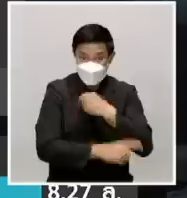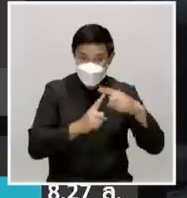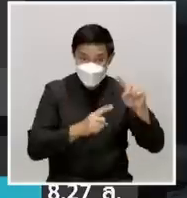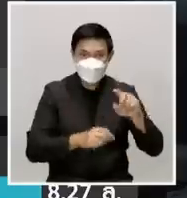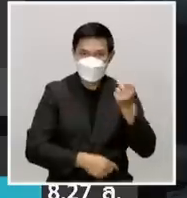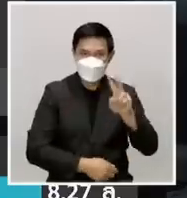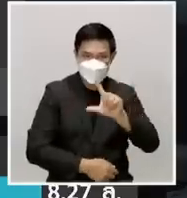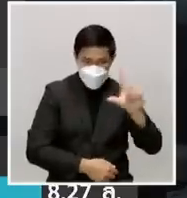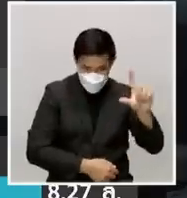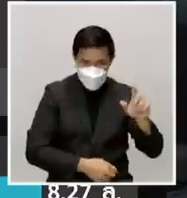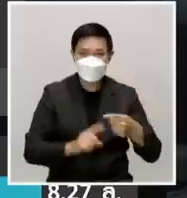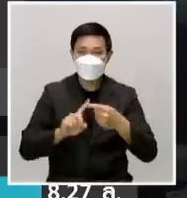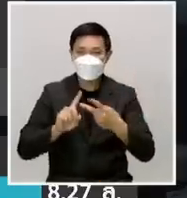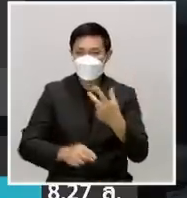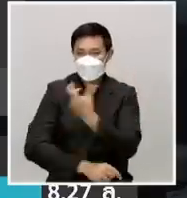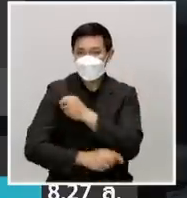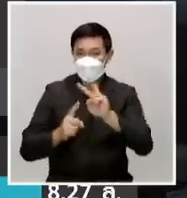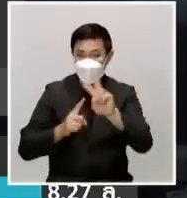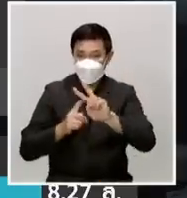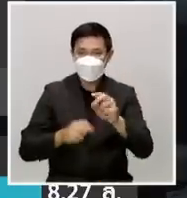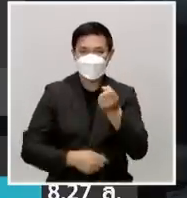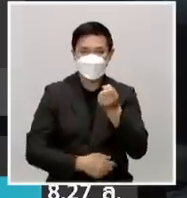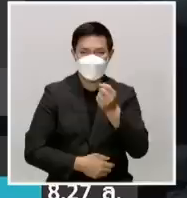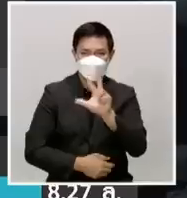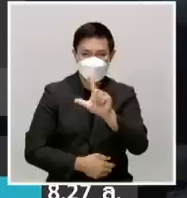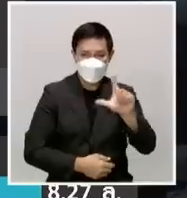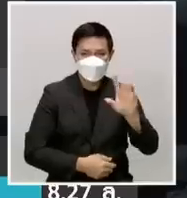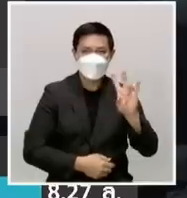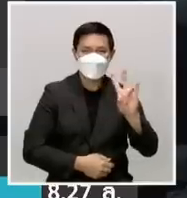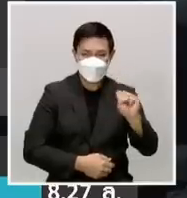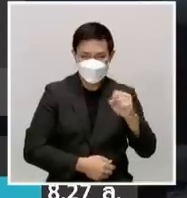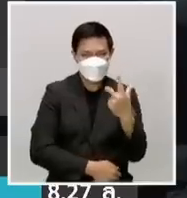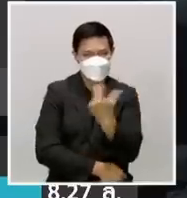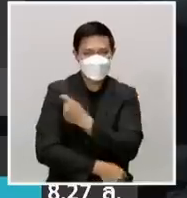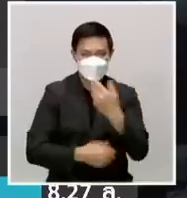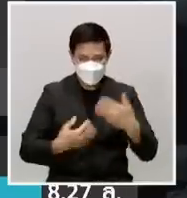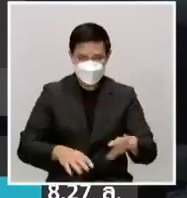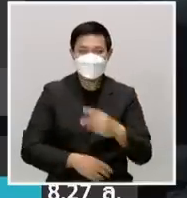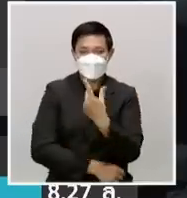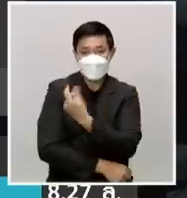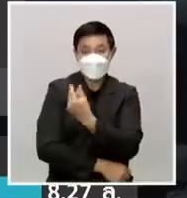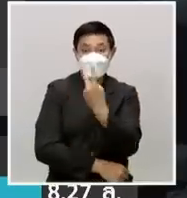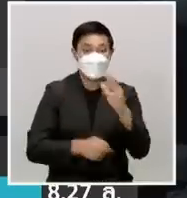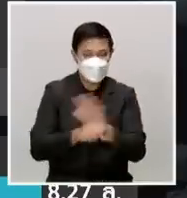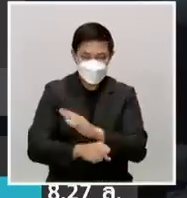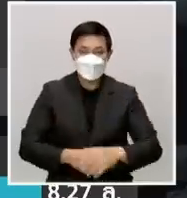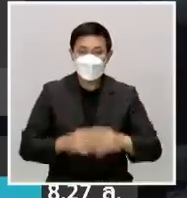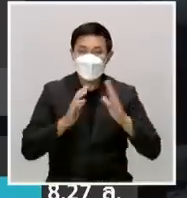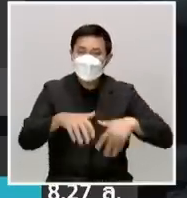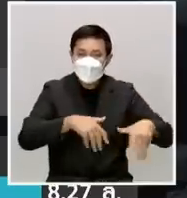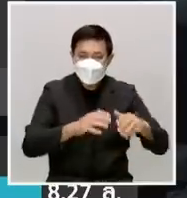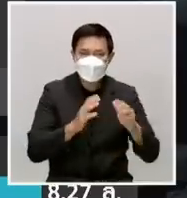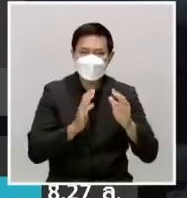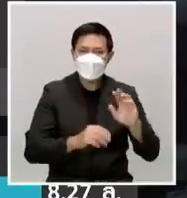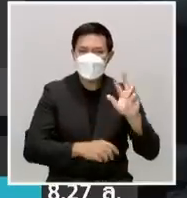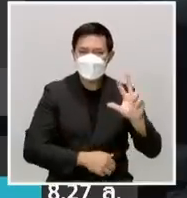เข็มและฉีดเข็ม2สะสมกว่า 3,700,000 เข็มด้วยกันกลุ่มเป้าหมายฉีดวัคซีนแบ่งเป็นประชาชนทั่วไป